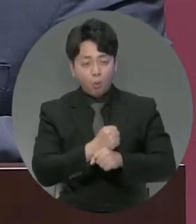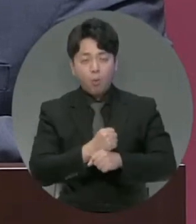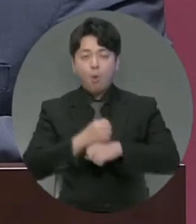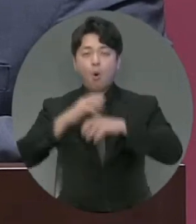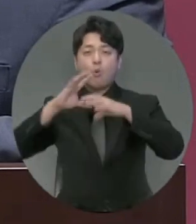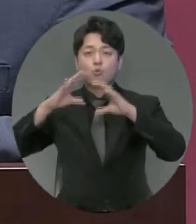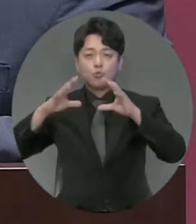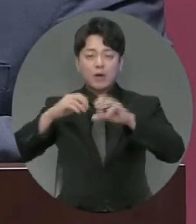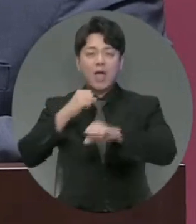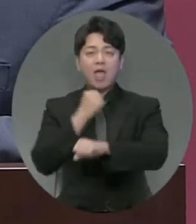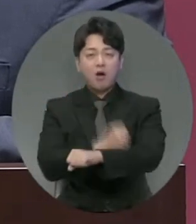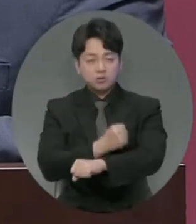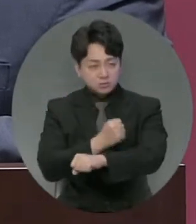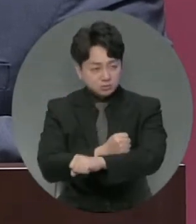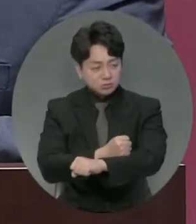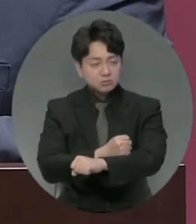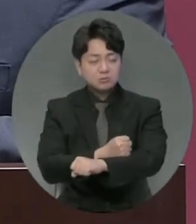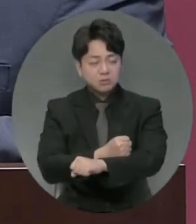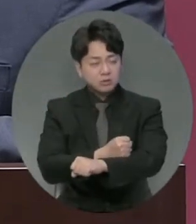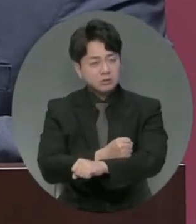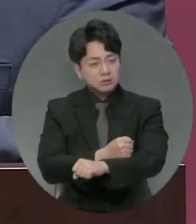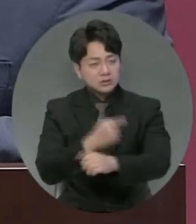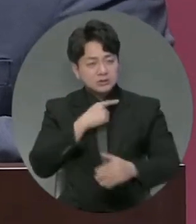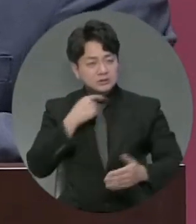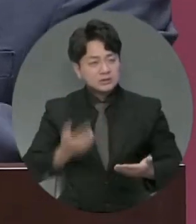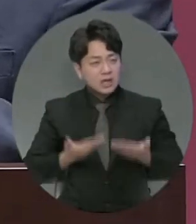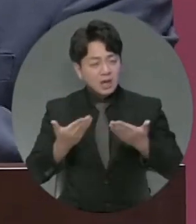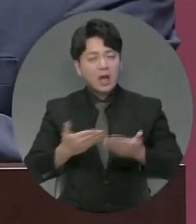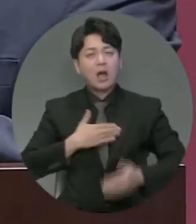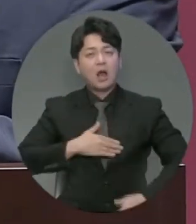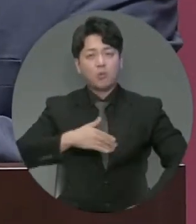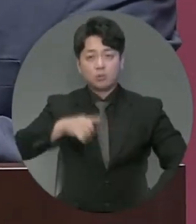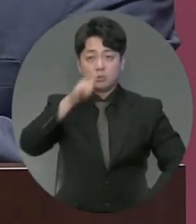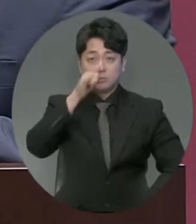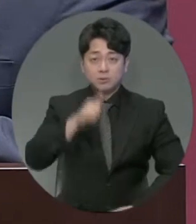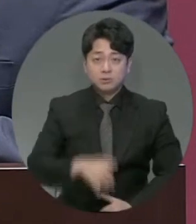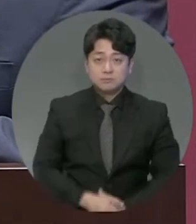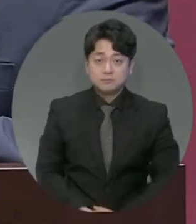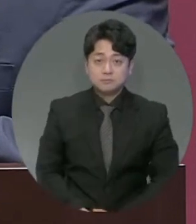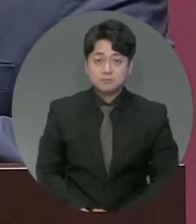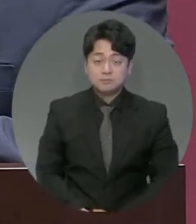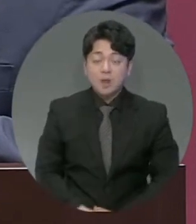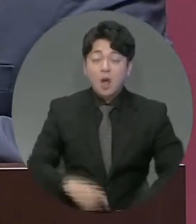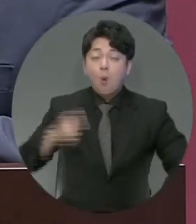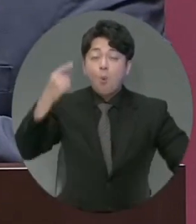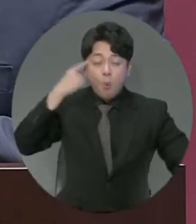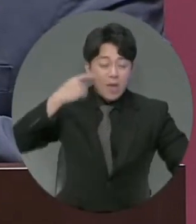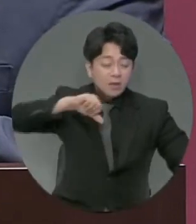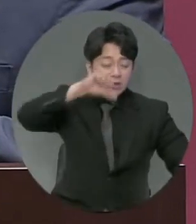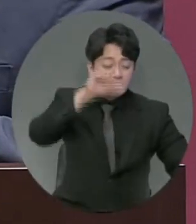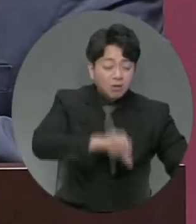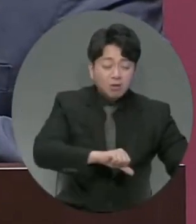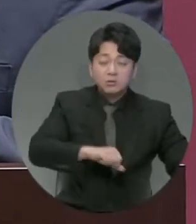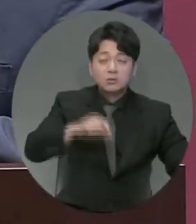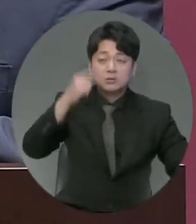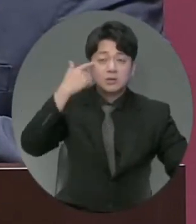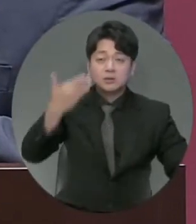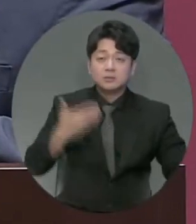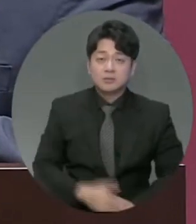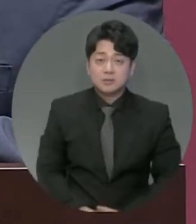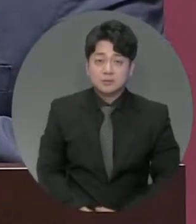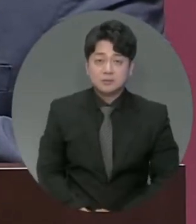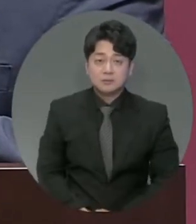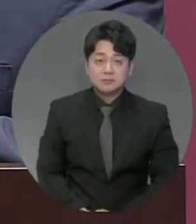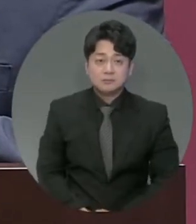대한 헌신을 평가하는 사람 중에 하나입니다. 왜 떨어졌다고 생각하십니까?